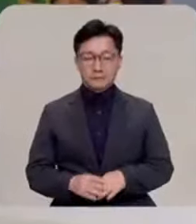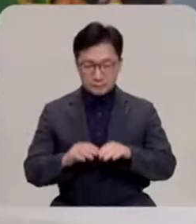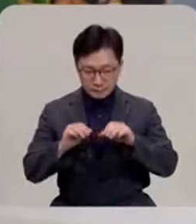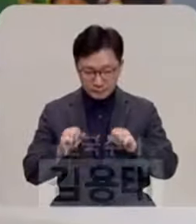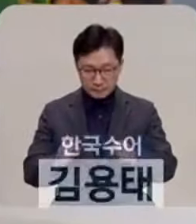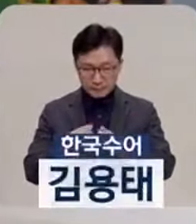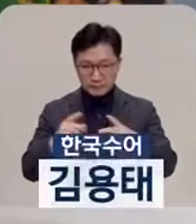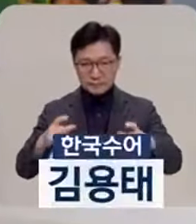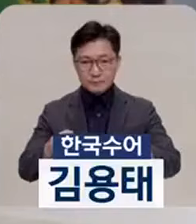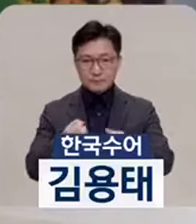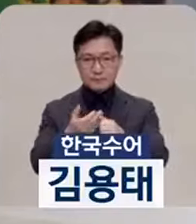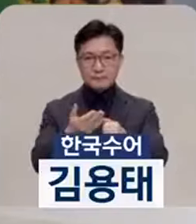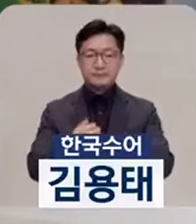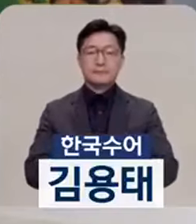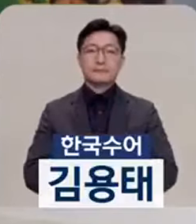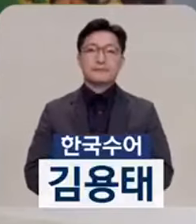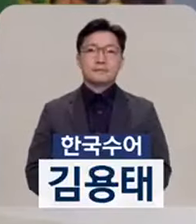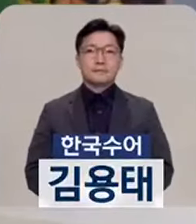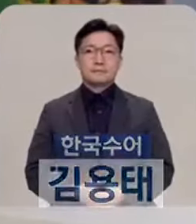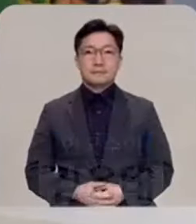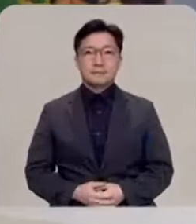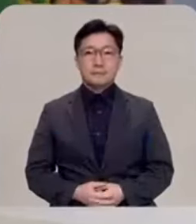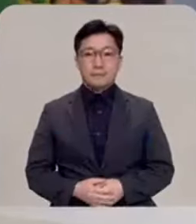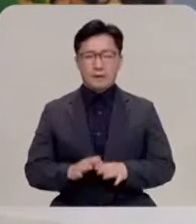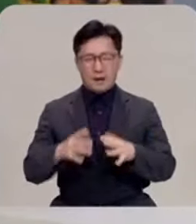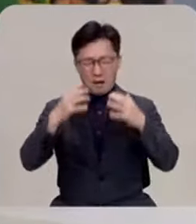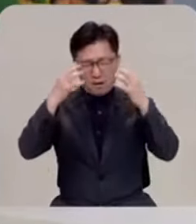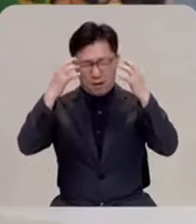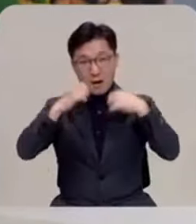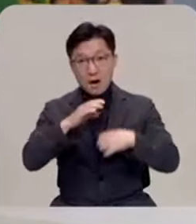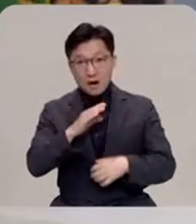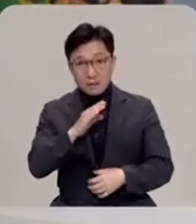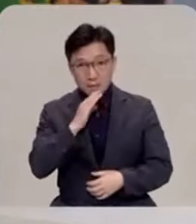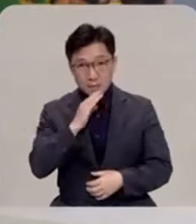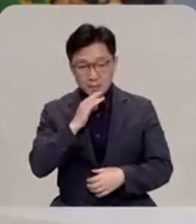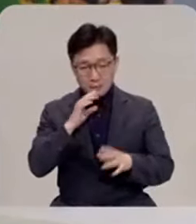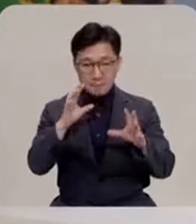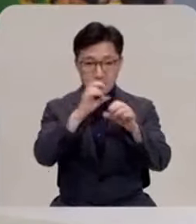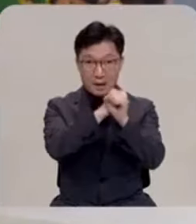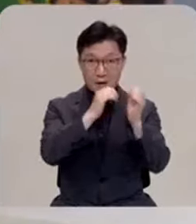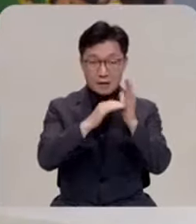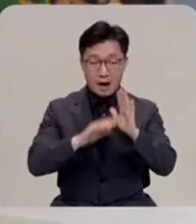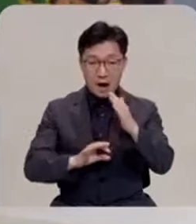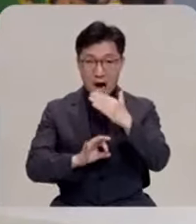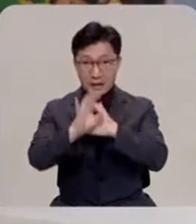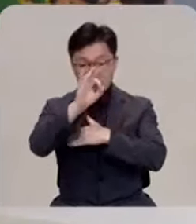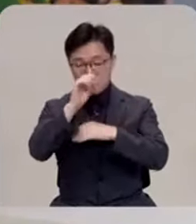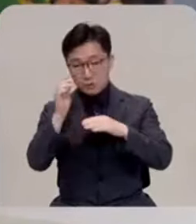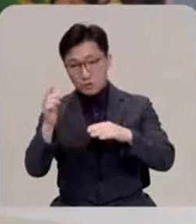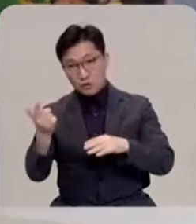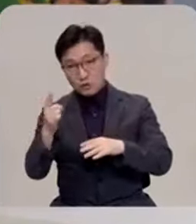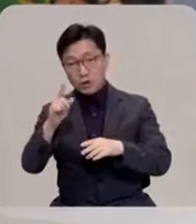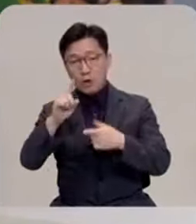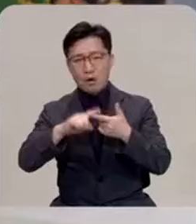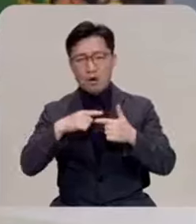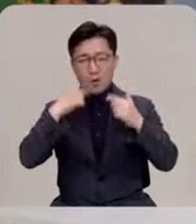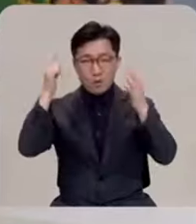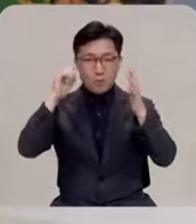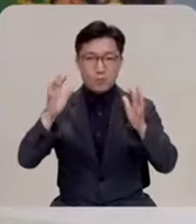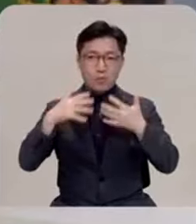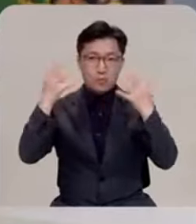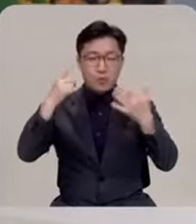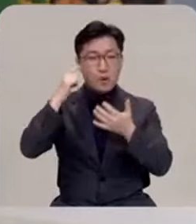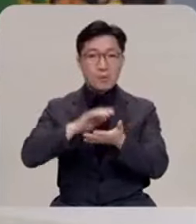여러분 안녕하십니까? 9시 전북권 뉴스입니다. 지긋지긋했던 한여름 더위가 물러가고 아침 저녁으로 부쩍 선선해지면서 가을이